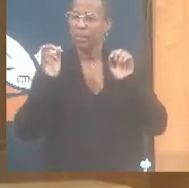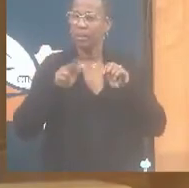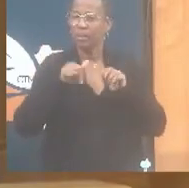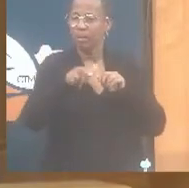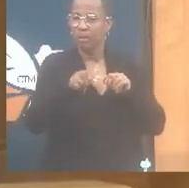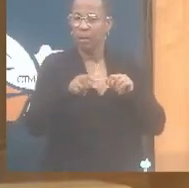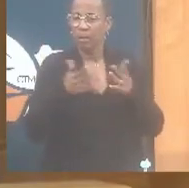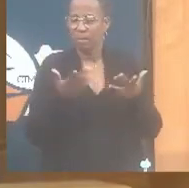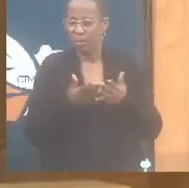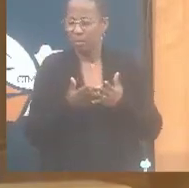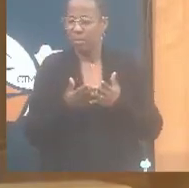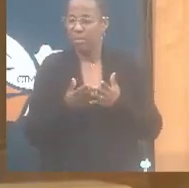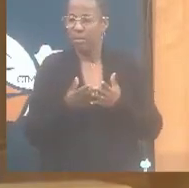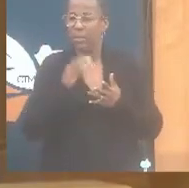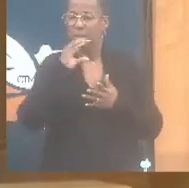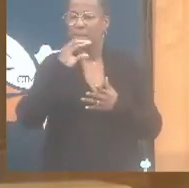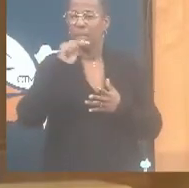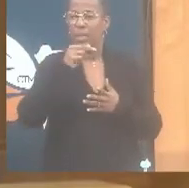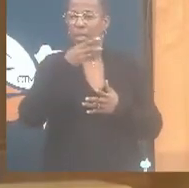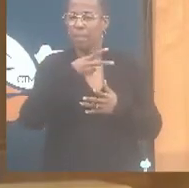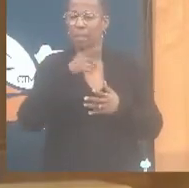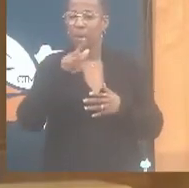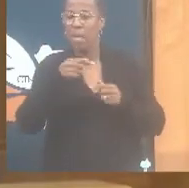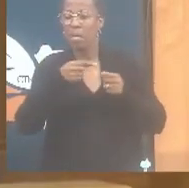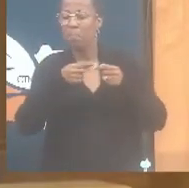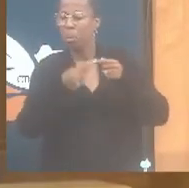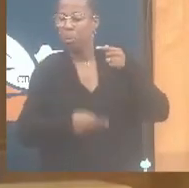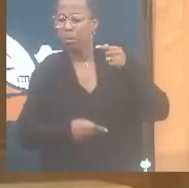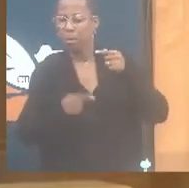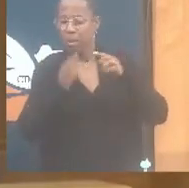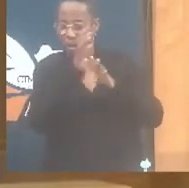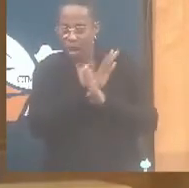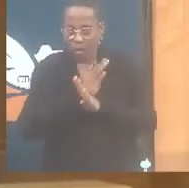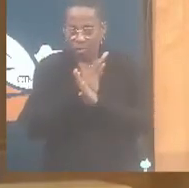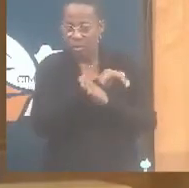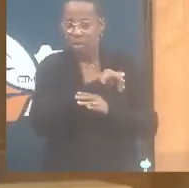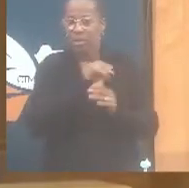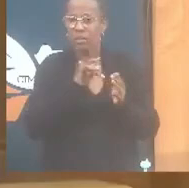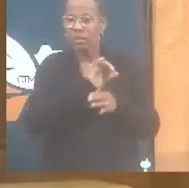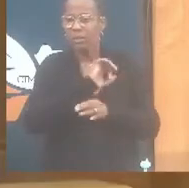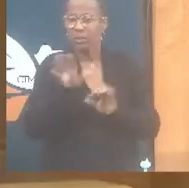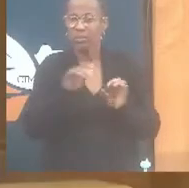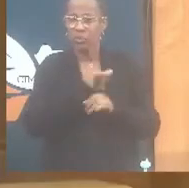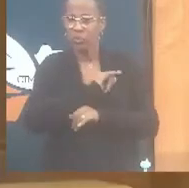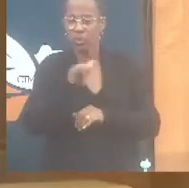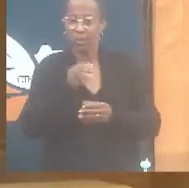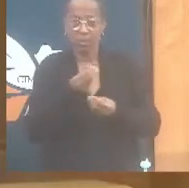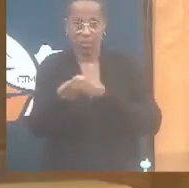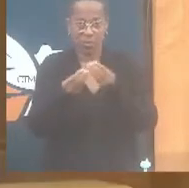déficit caché, sans jamais nous communiquer des preuves écrites, malgré nos demandes répétées.